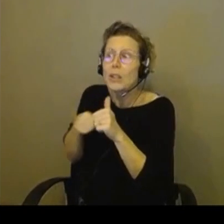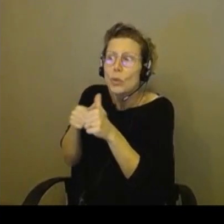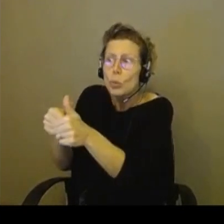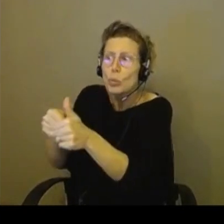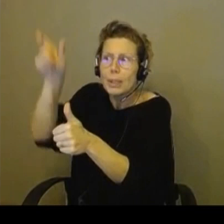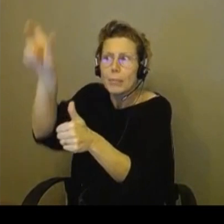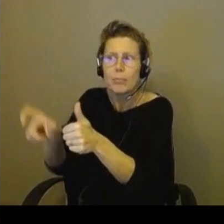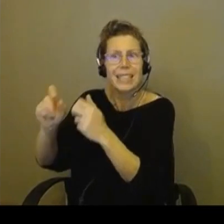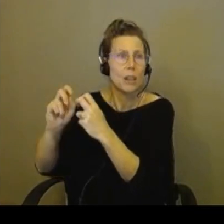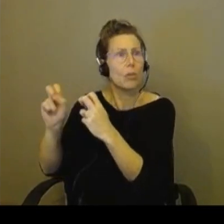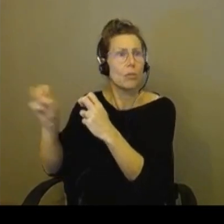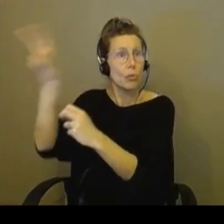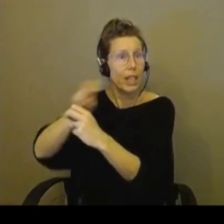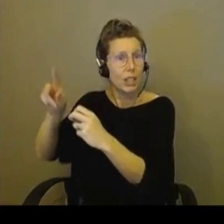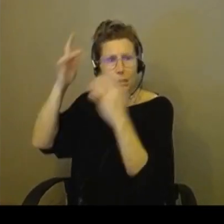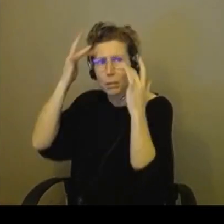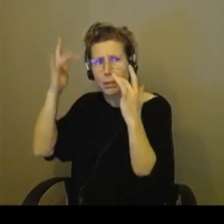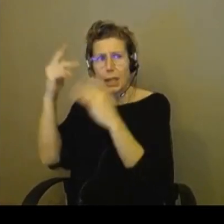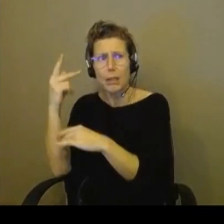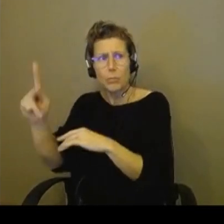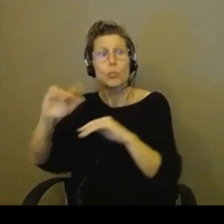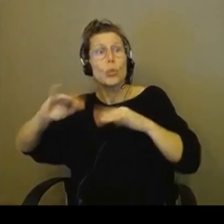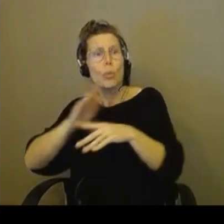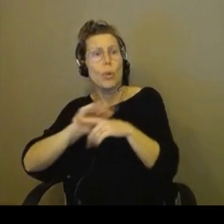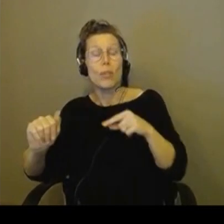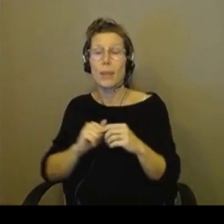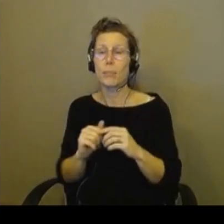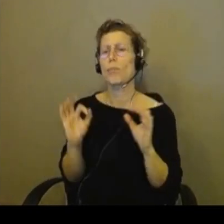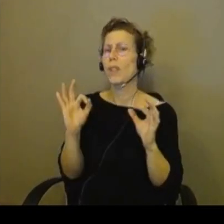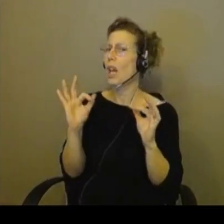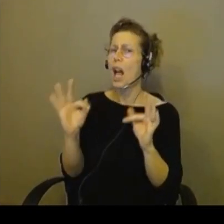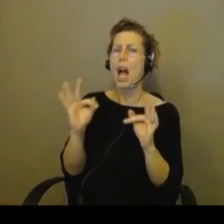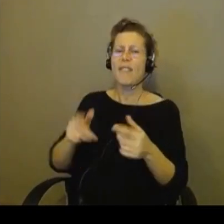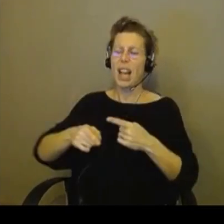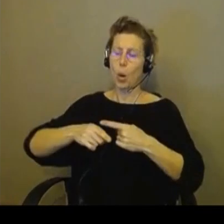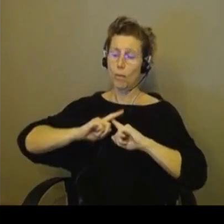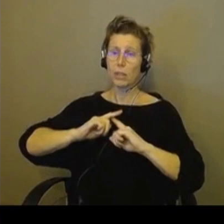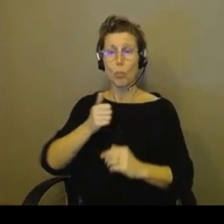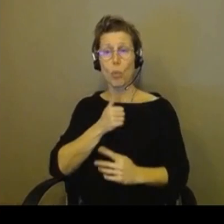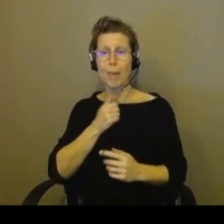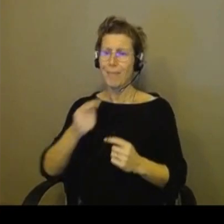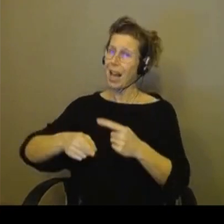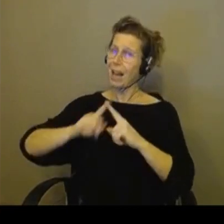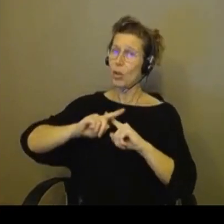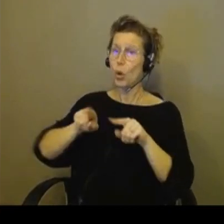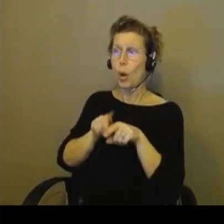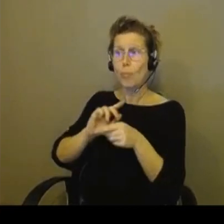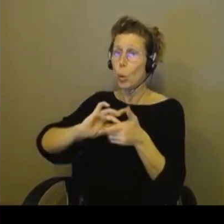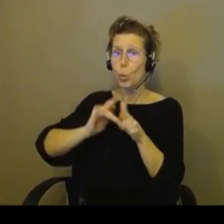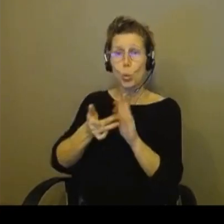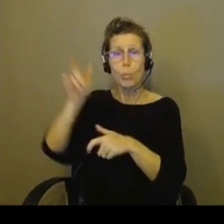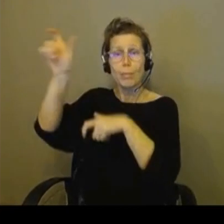suis convaincu, et je pense que tous les salariés de SNCF Réseau le sont, je suis convaincu que le train est un mode de transport à la